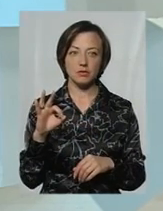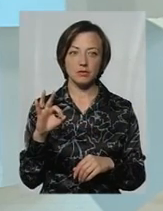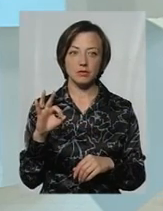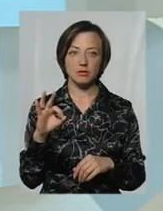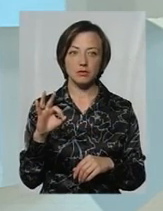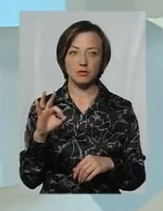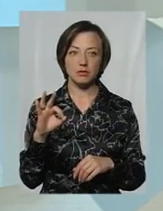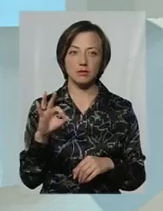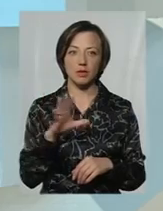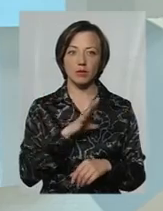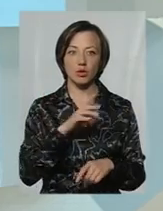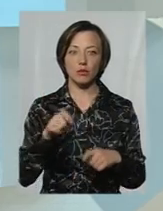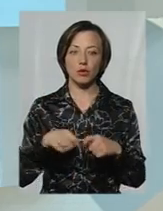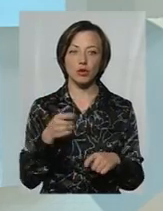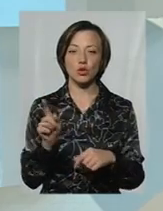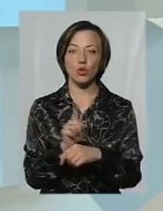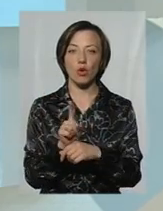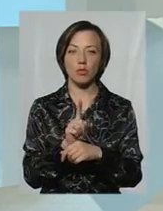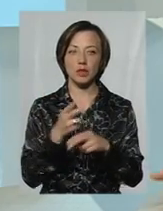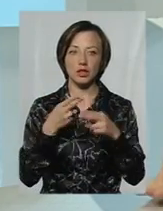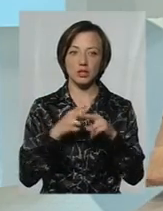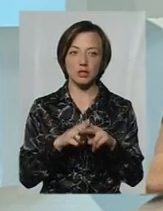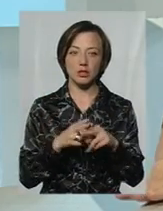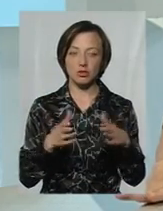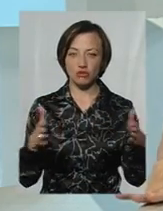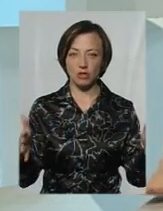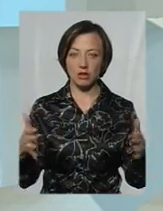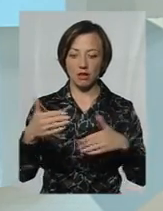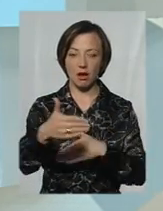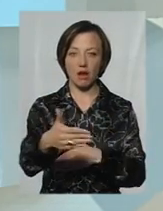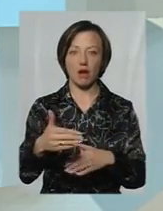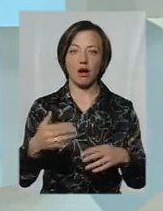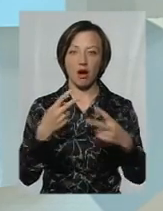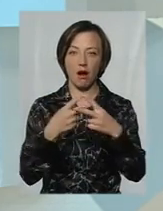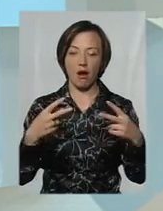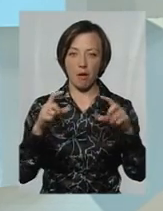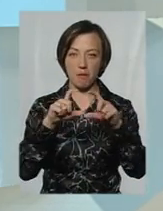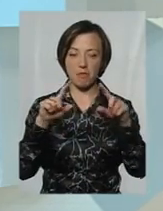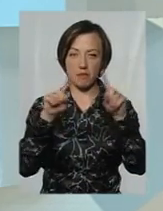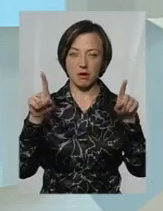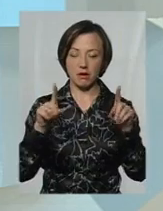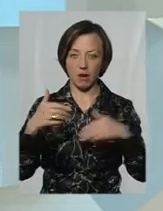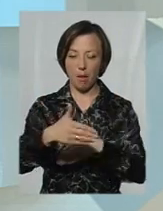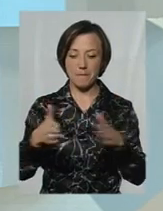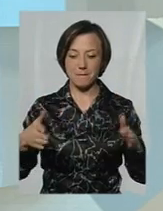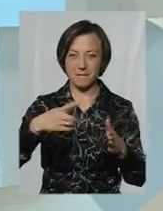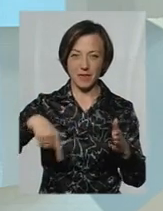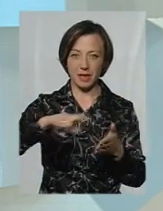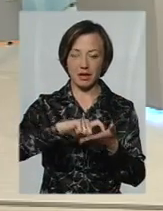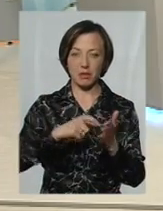було порушено норми технічні, там ширина камери мала би бути